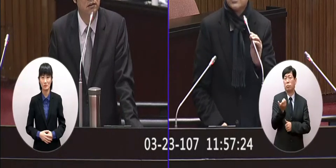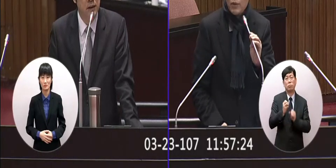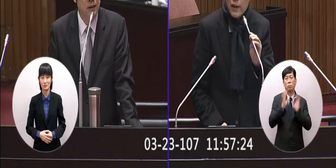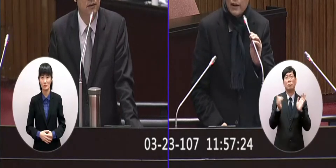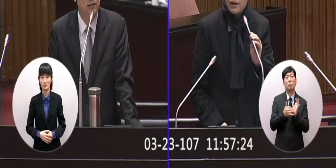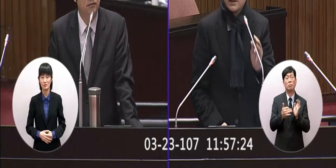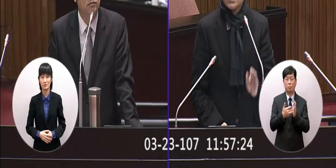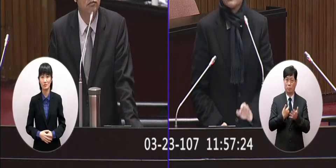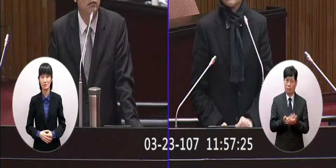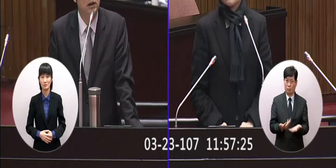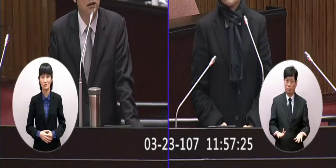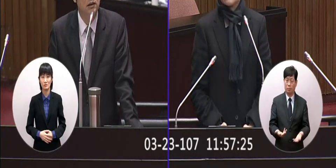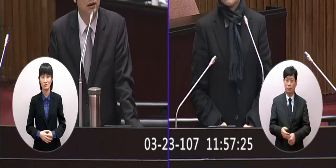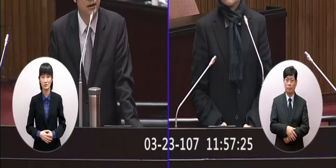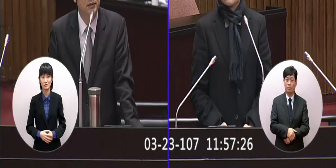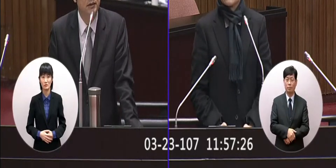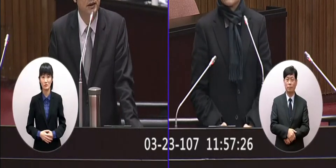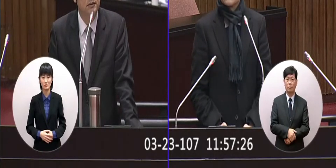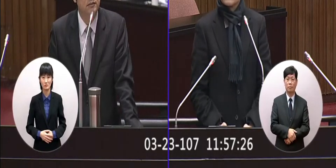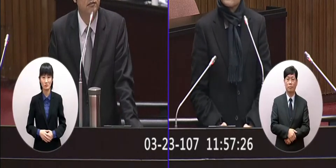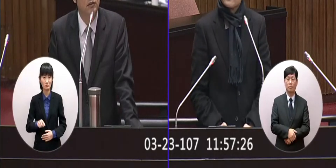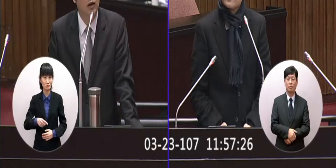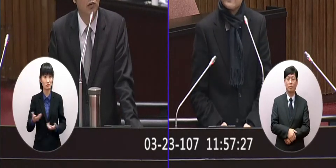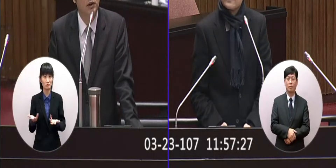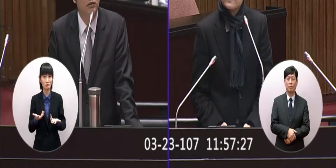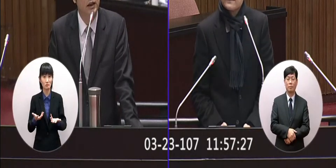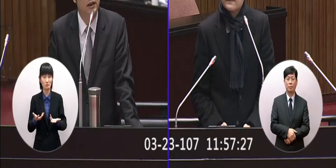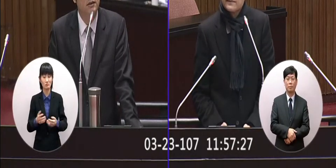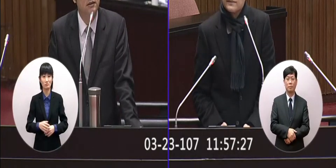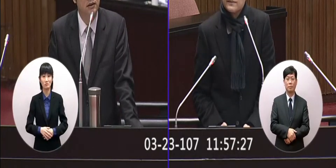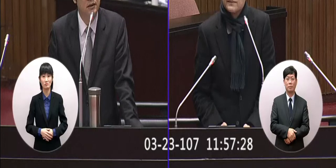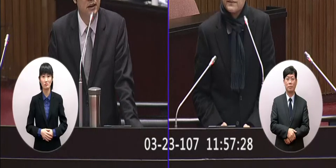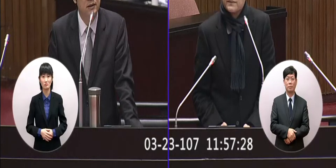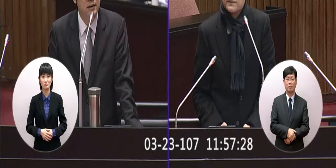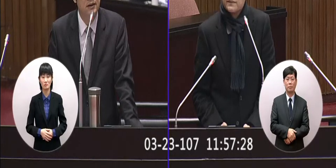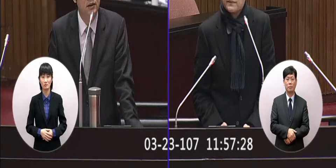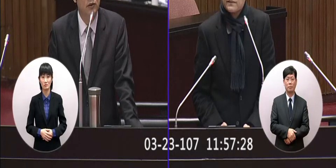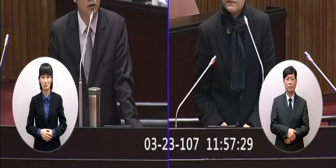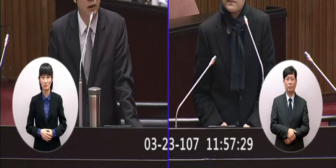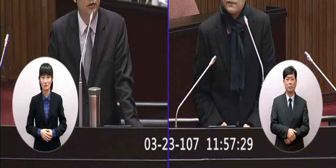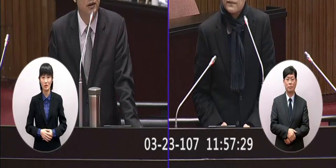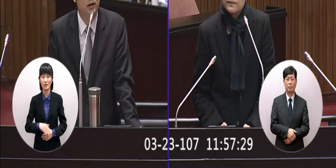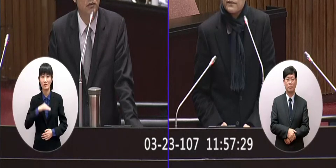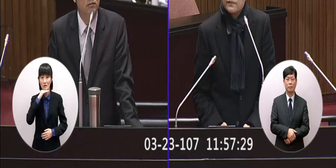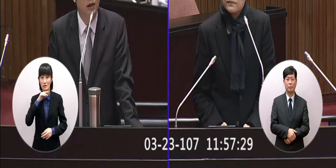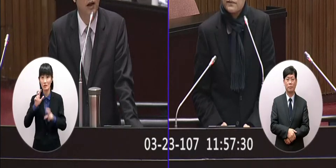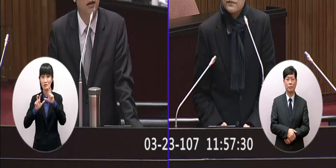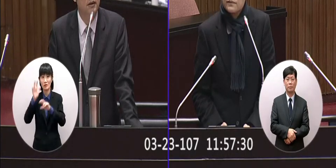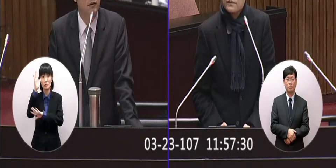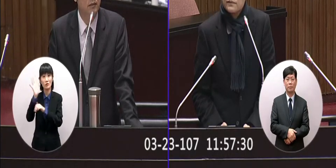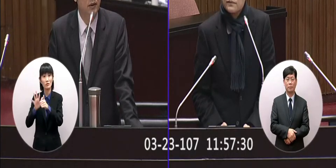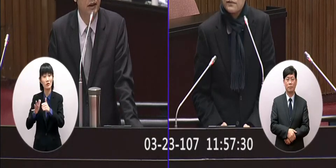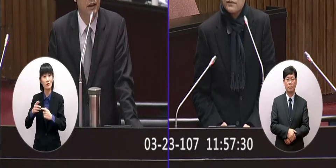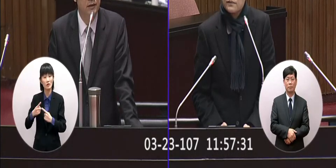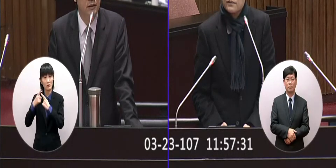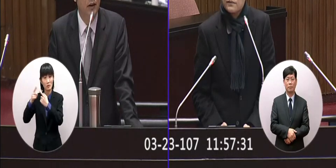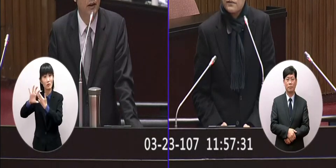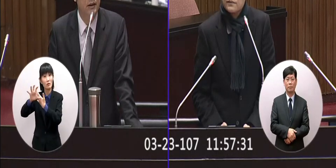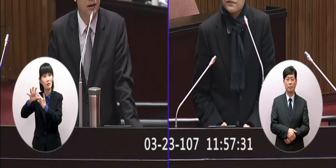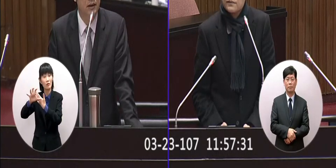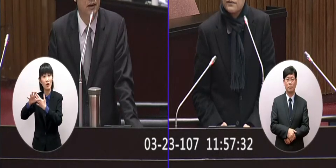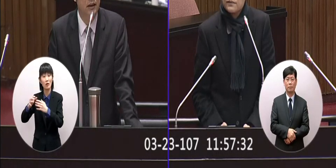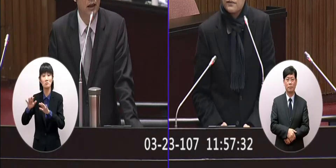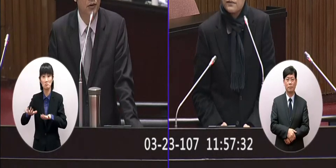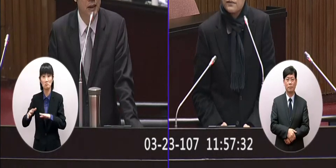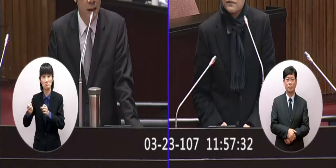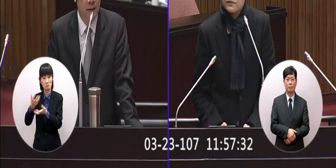布，怎么办？ 那这部分啊，我们会等邓政委回国之后啊，我们会跟台